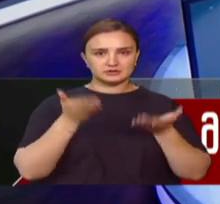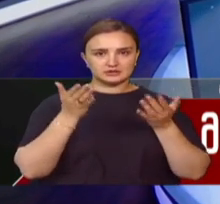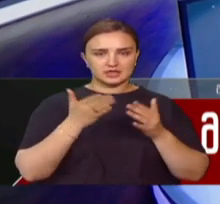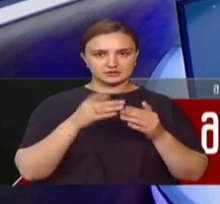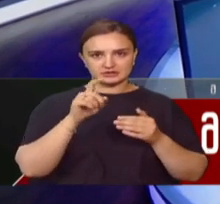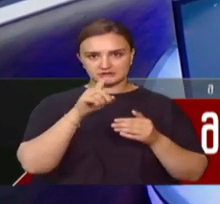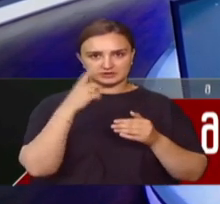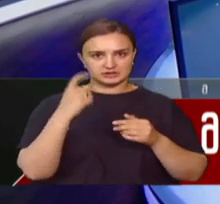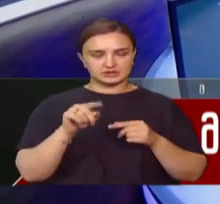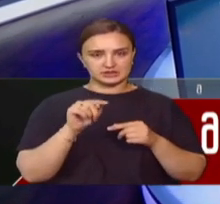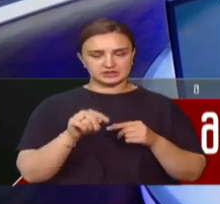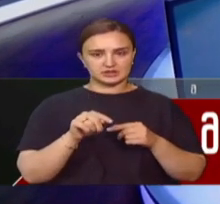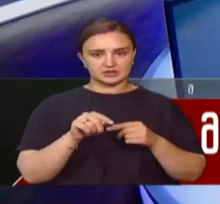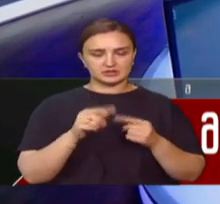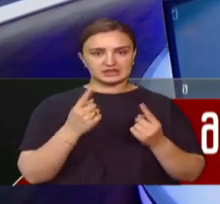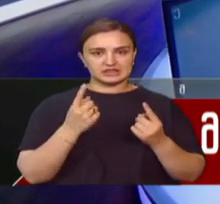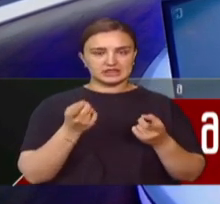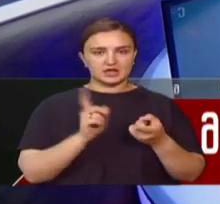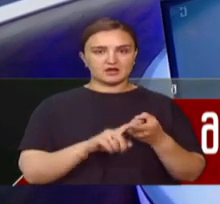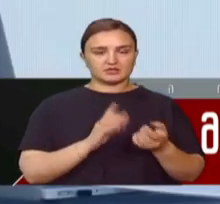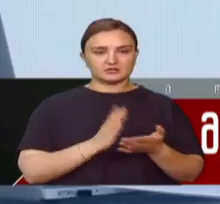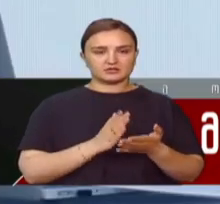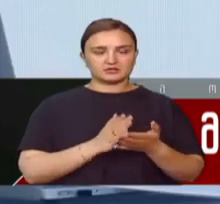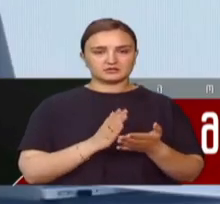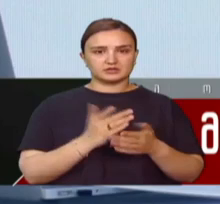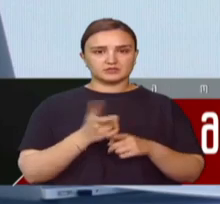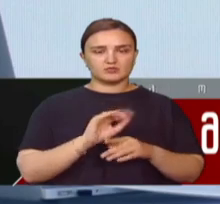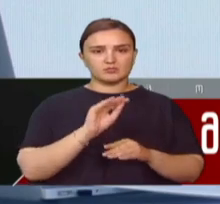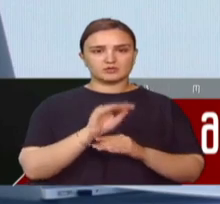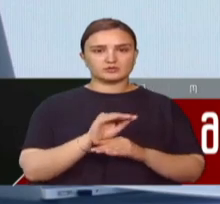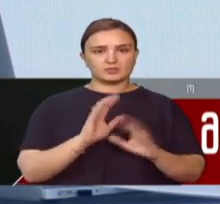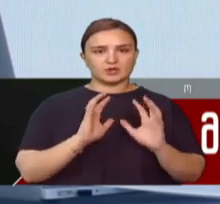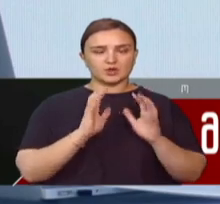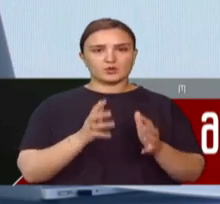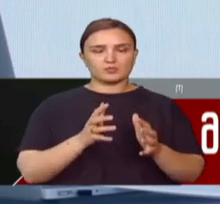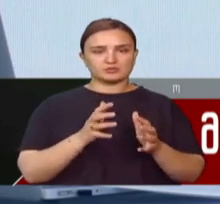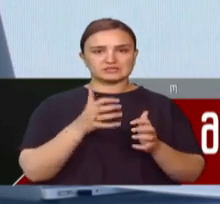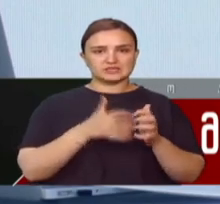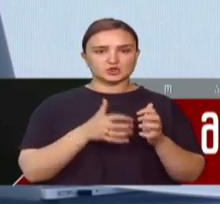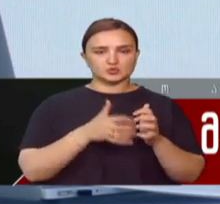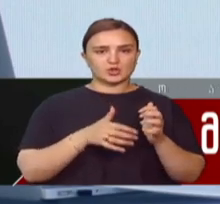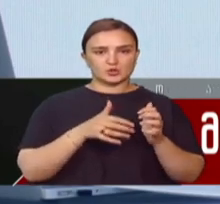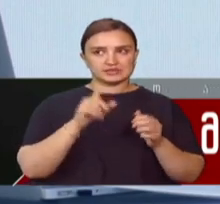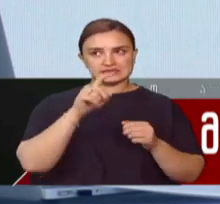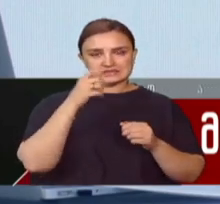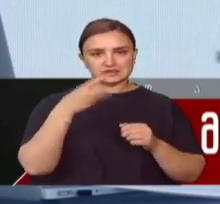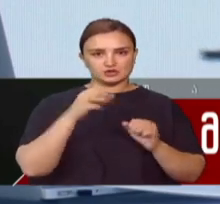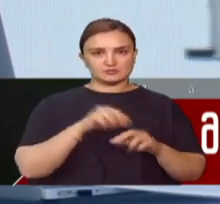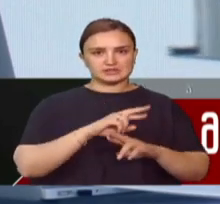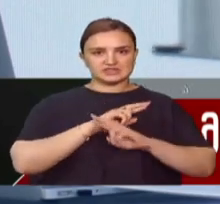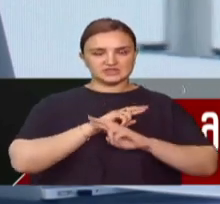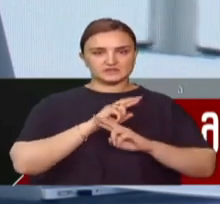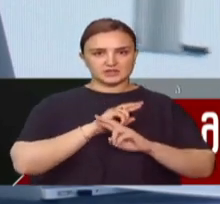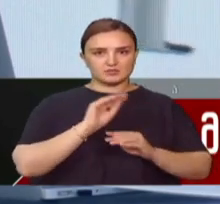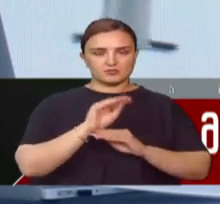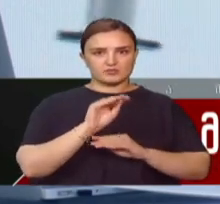რყევა სახელდება, რაც კლიმატზე დიდ გავლენას ახდენს. მკვეთრად არის მომატებული გლობალური საშუალო ტემპერატურა. მაღალმა სიცხეებმა სიკვდილიანობის